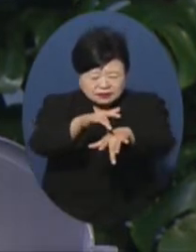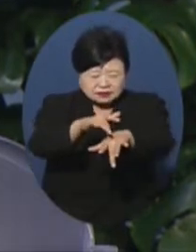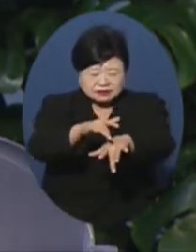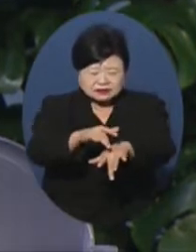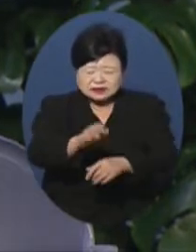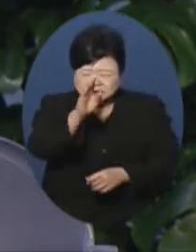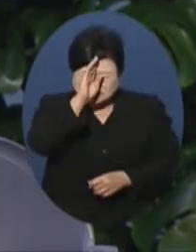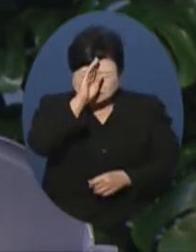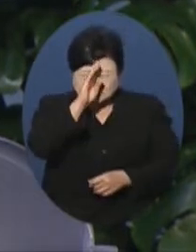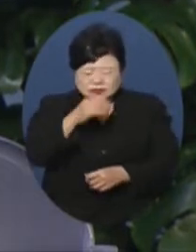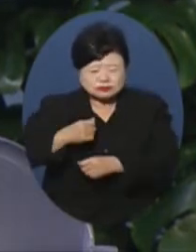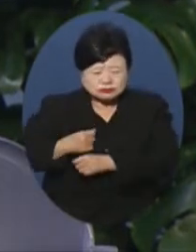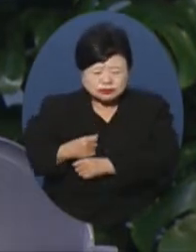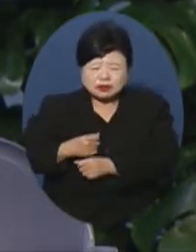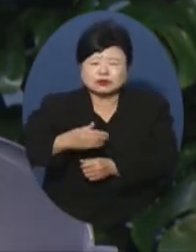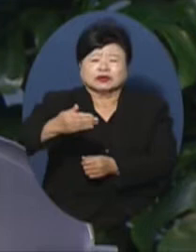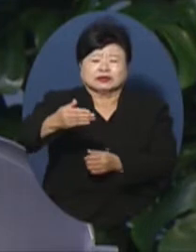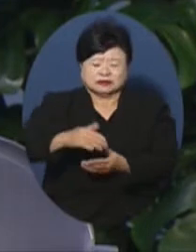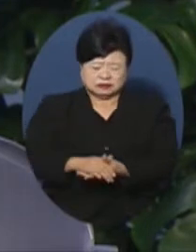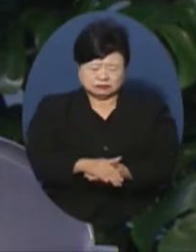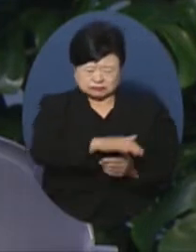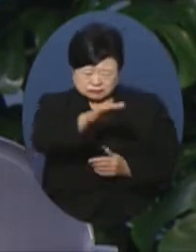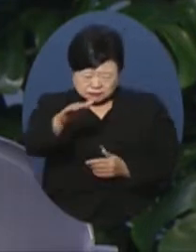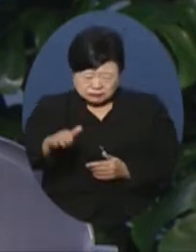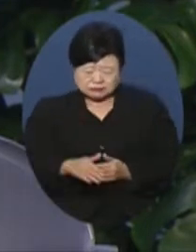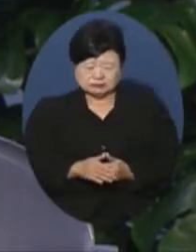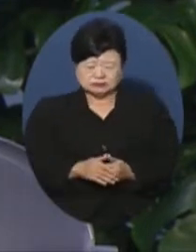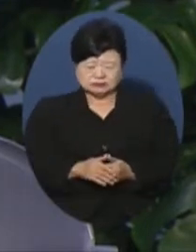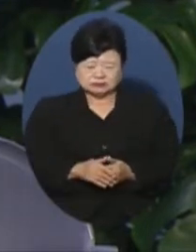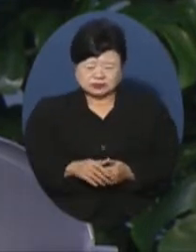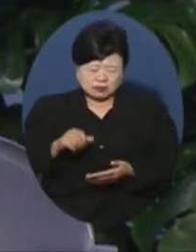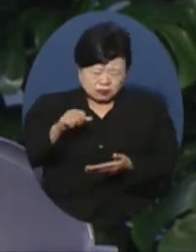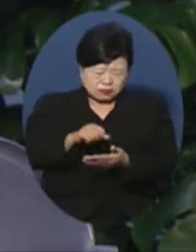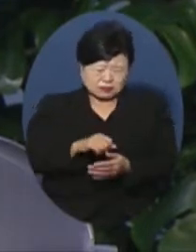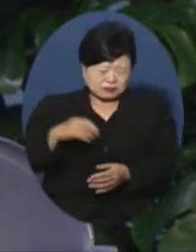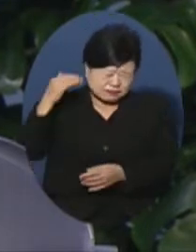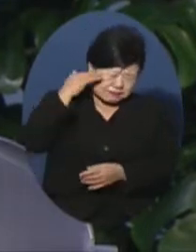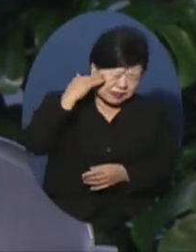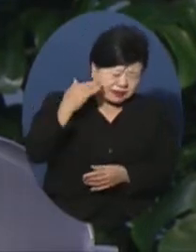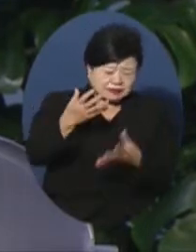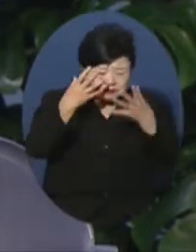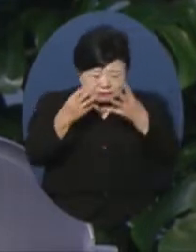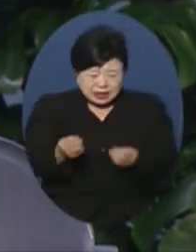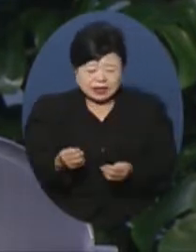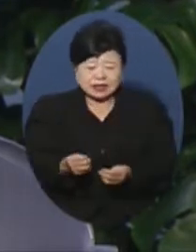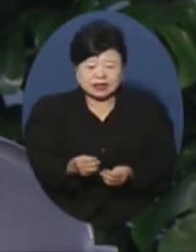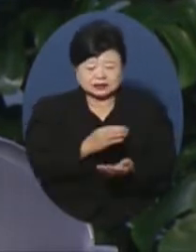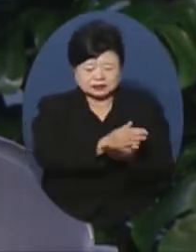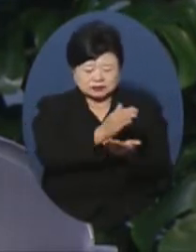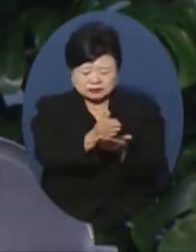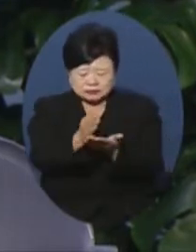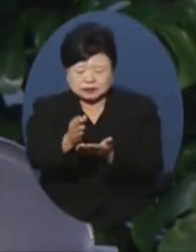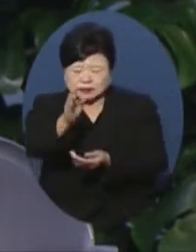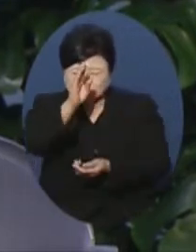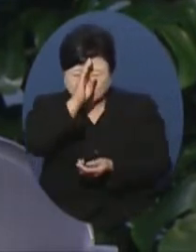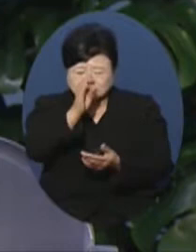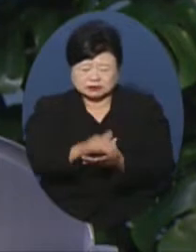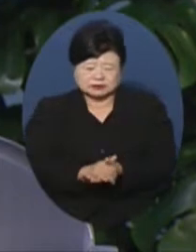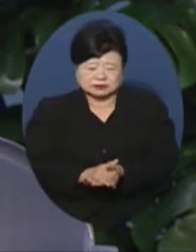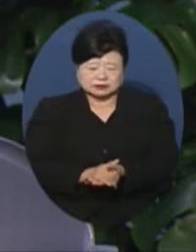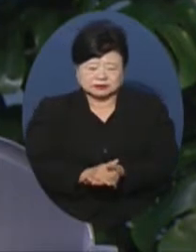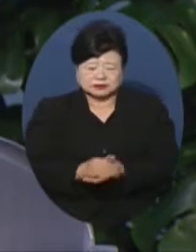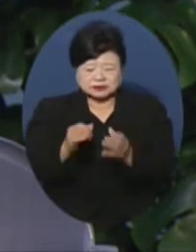마귀는 질병이라는 군대를 보내 우리를 공격합니다. 오늘날 수많은 종류의